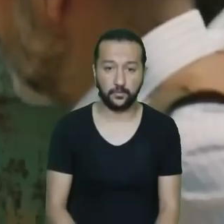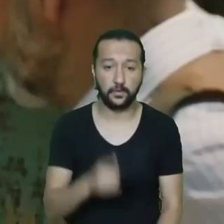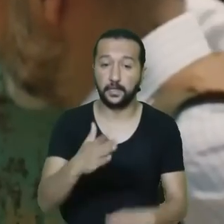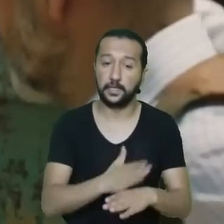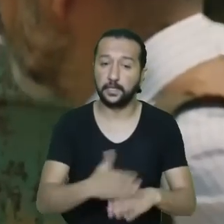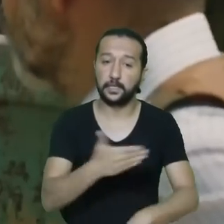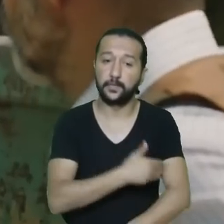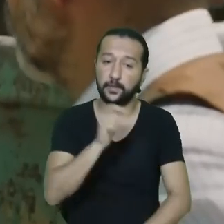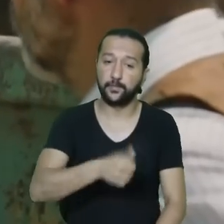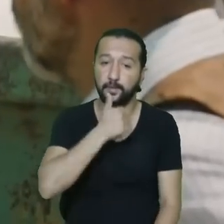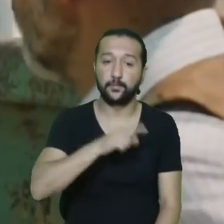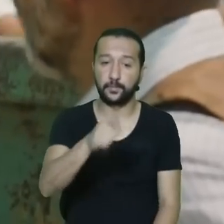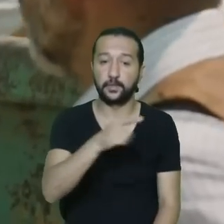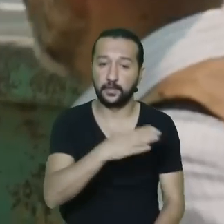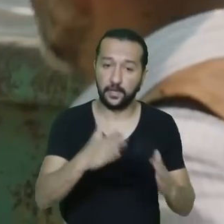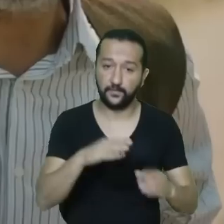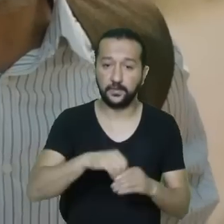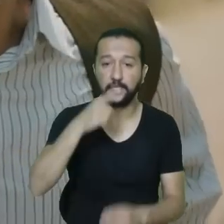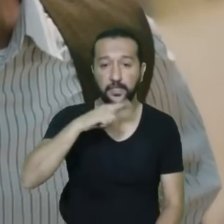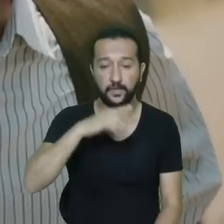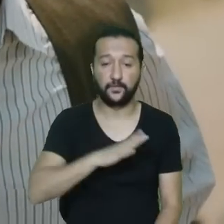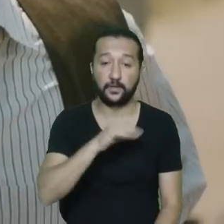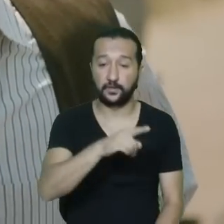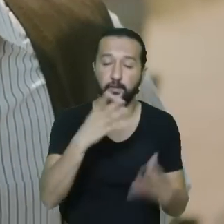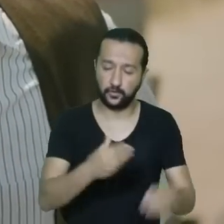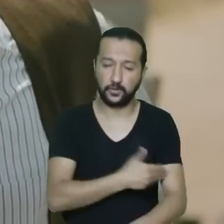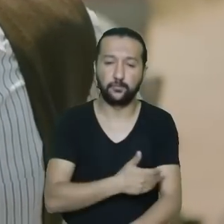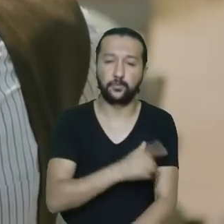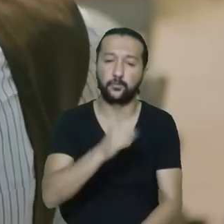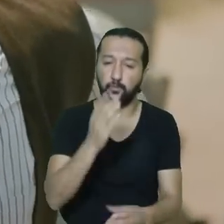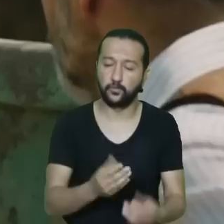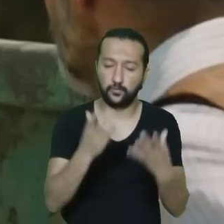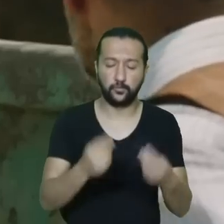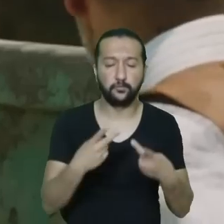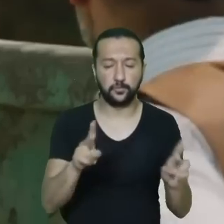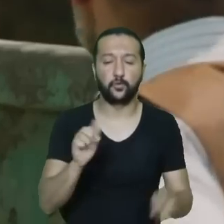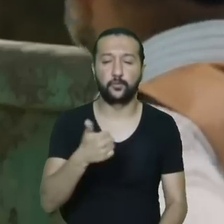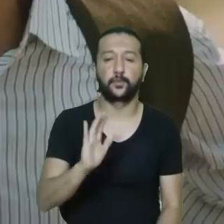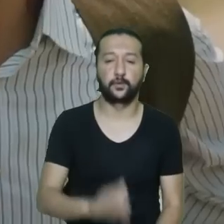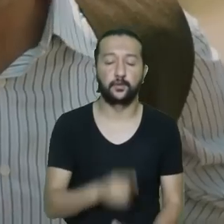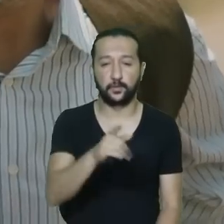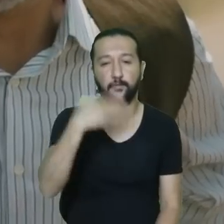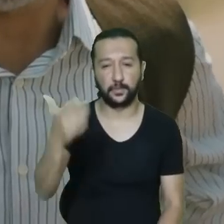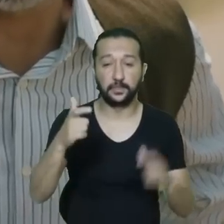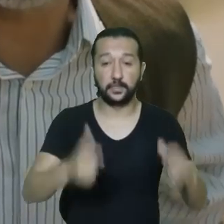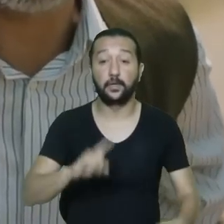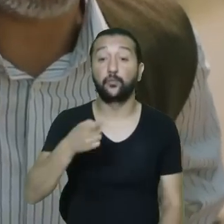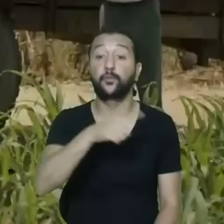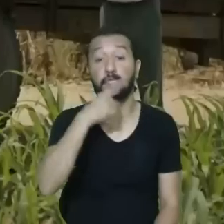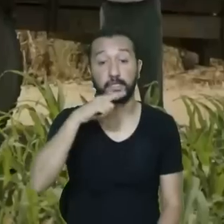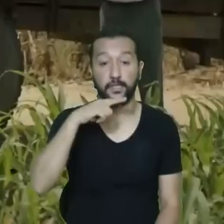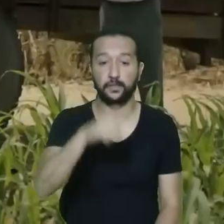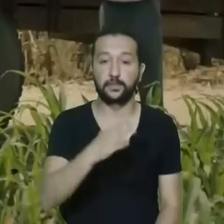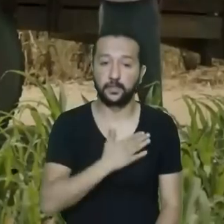Niye zahmet ettin Cabi abi? Öldü zaten zeytin vardı. Ne zahmet olacak İsmail? Ne olacak? Başka yerde bulamam bu